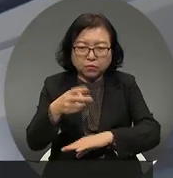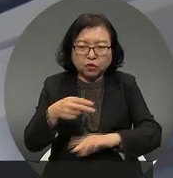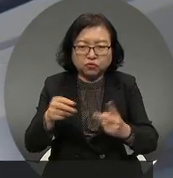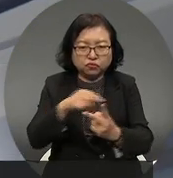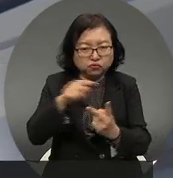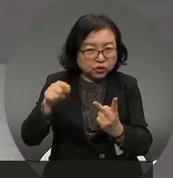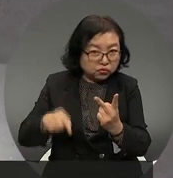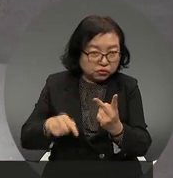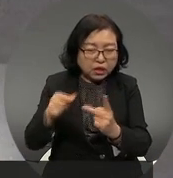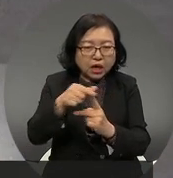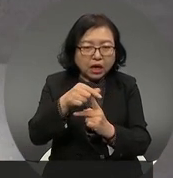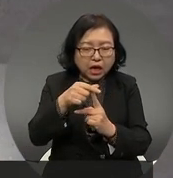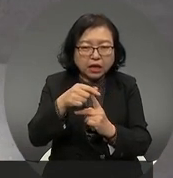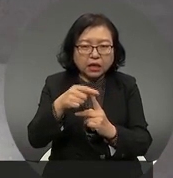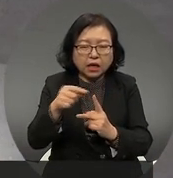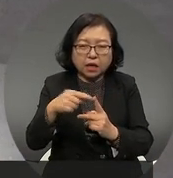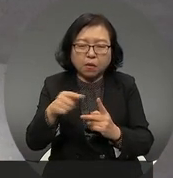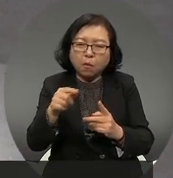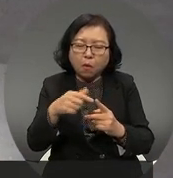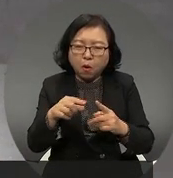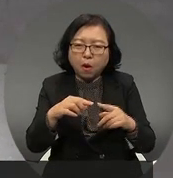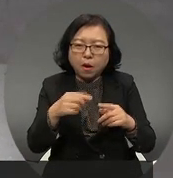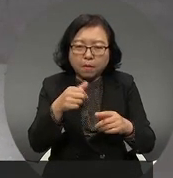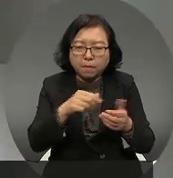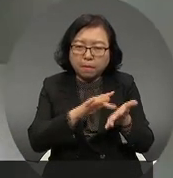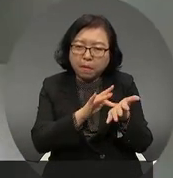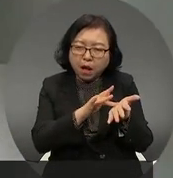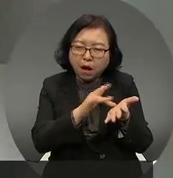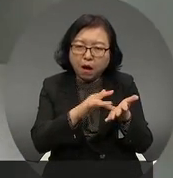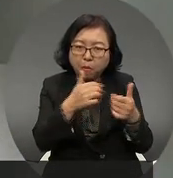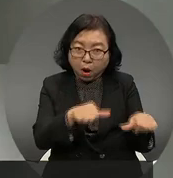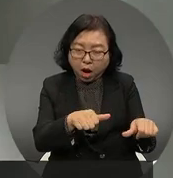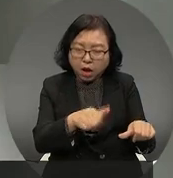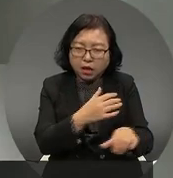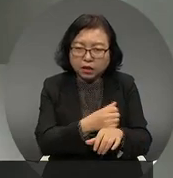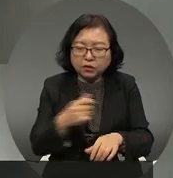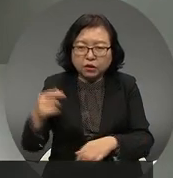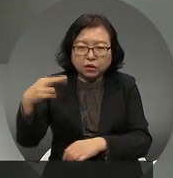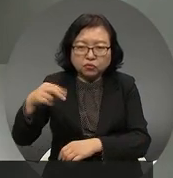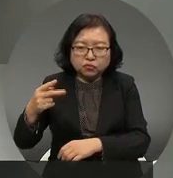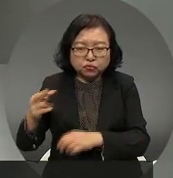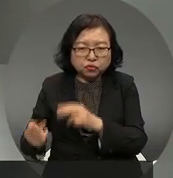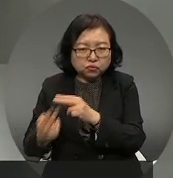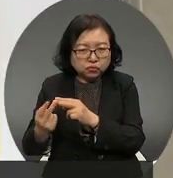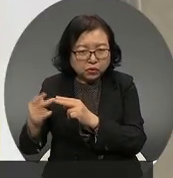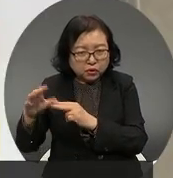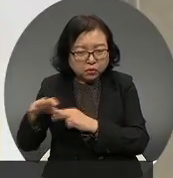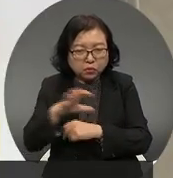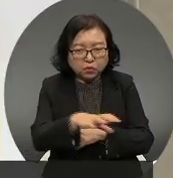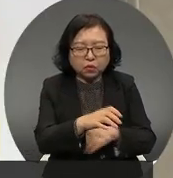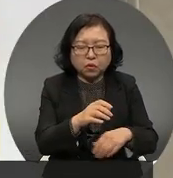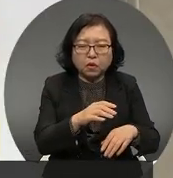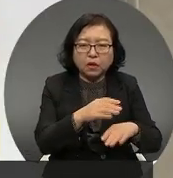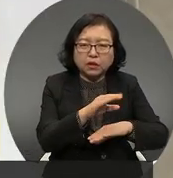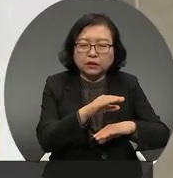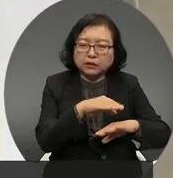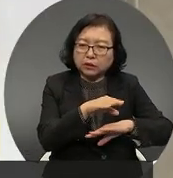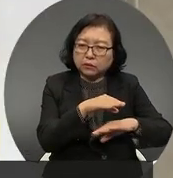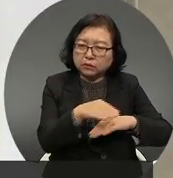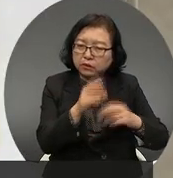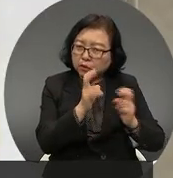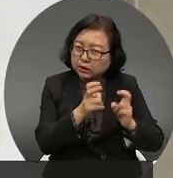대의 고전압 배터리가 망가진 데 대해 수소 생산과 충전을 담당한 업체는 불량 수소가 원인이